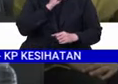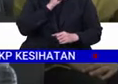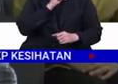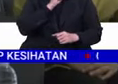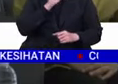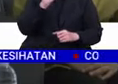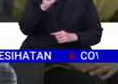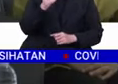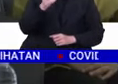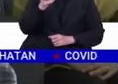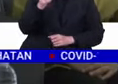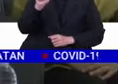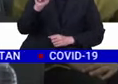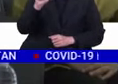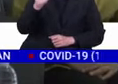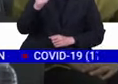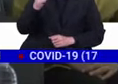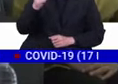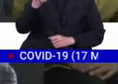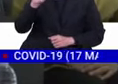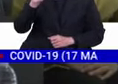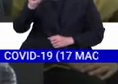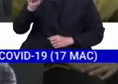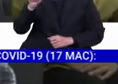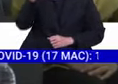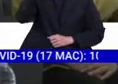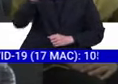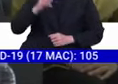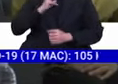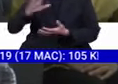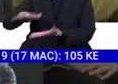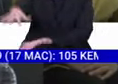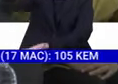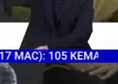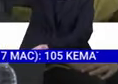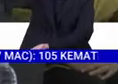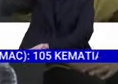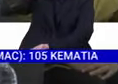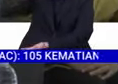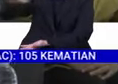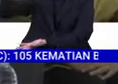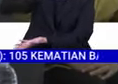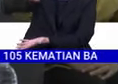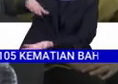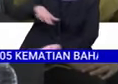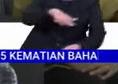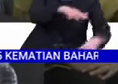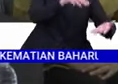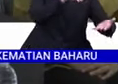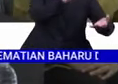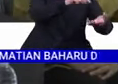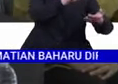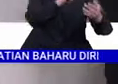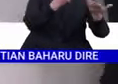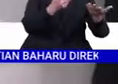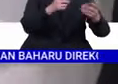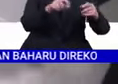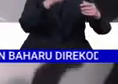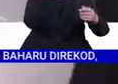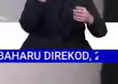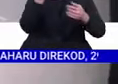gitu mending HTC untuk air sampai sepeda kertas ya terganggu selama ini dulu kau